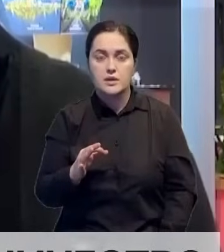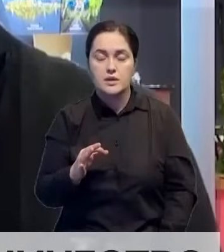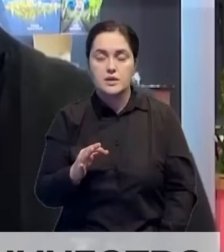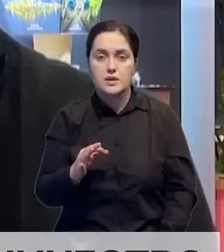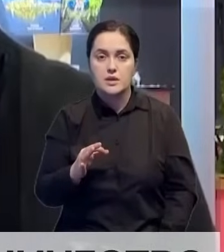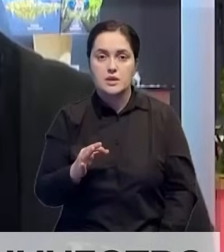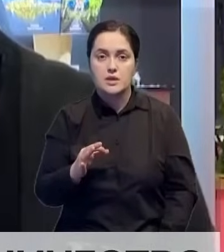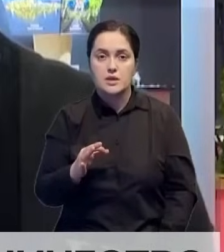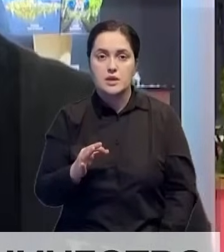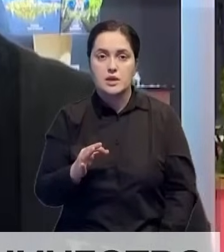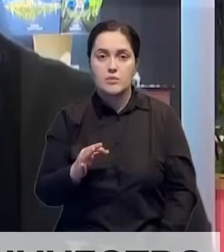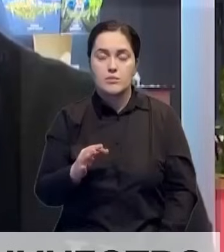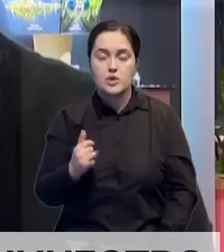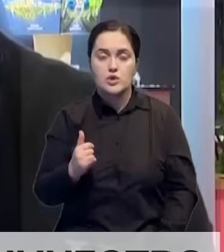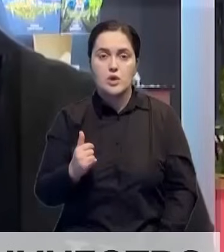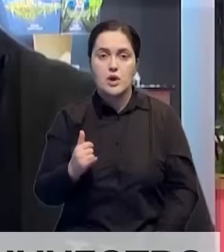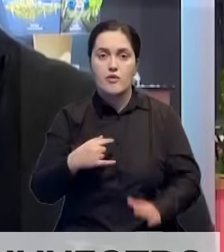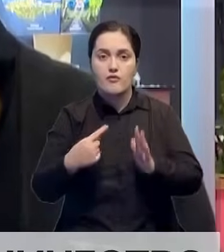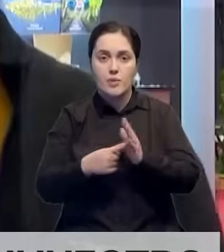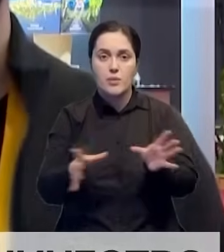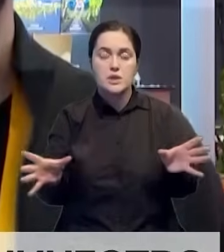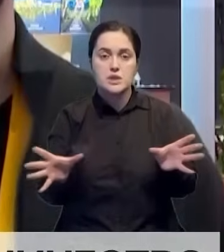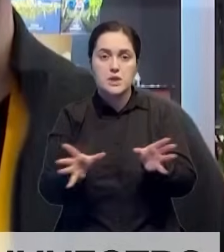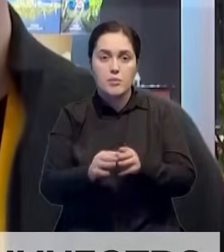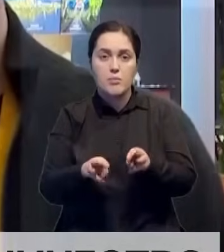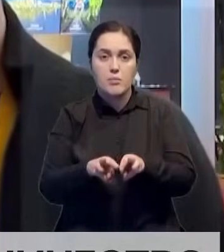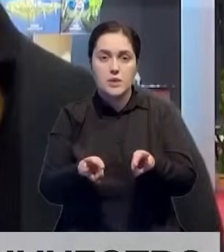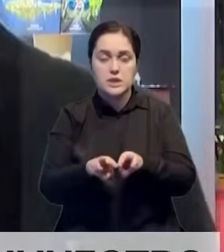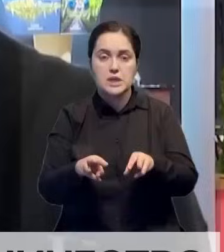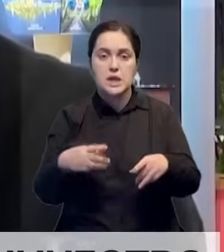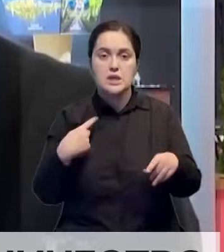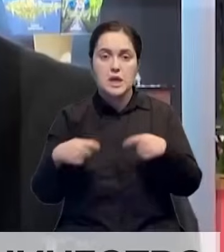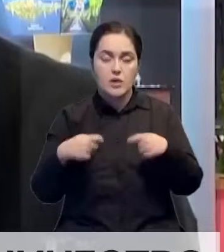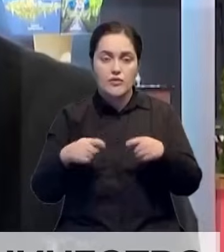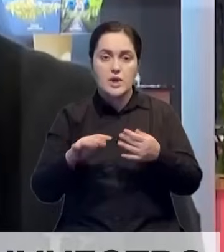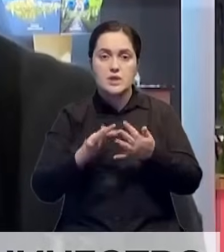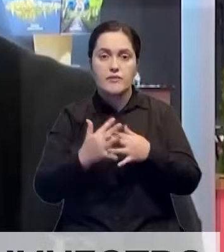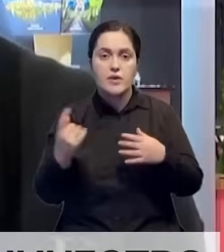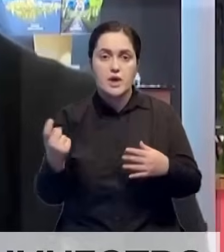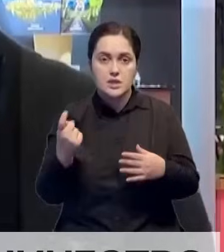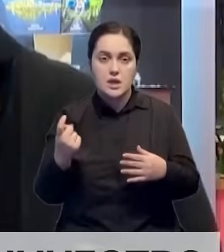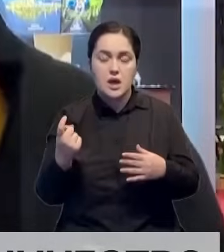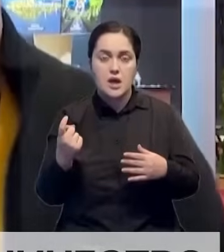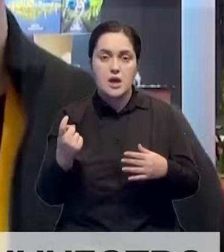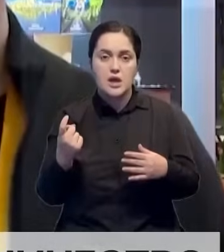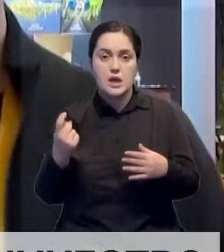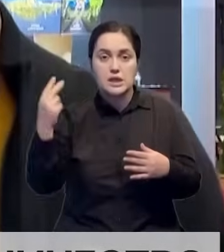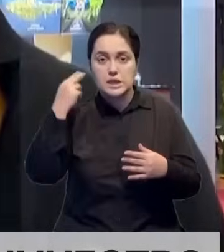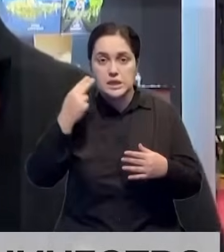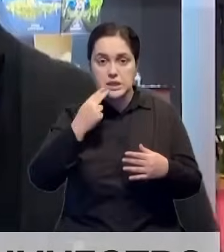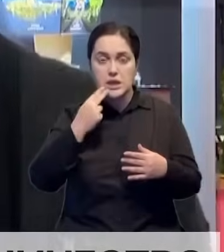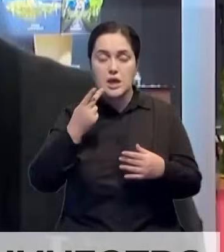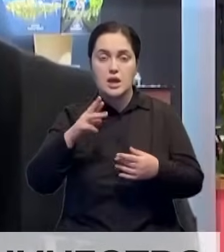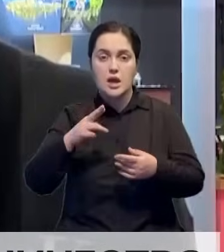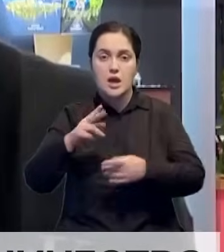время прорабатывается вопрос совместно с Министерством торговли и Министерством сельского хозяйства по открытию рынка Китая для